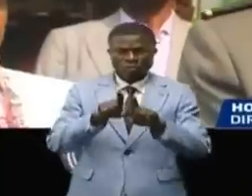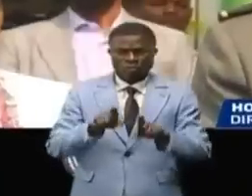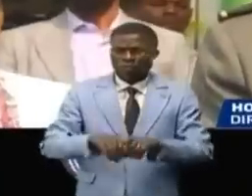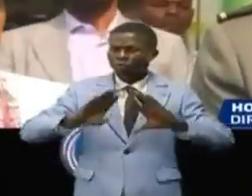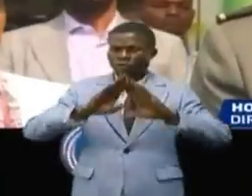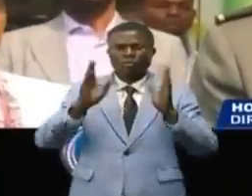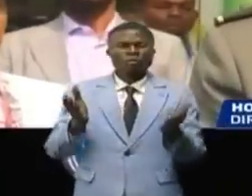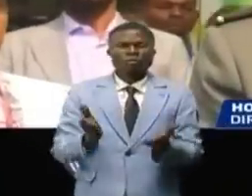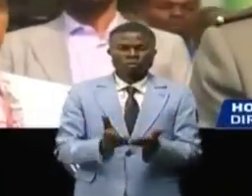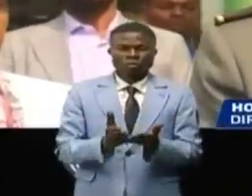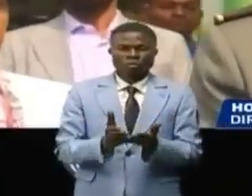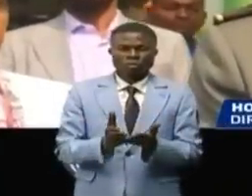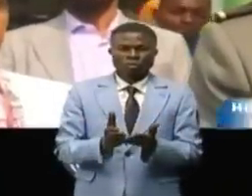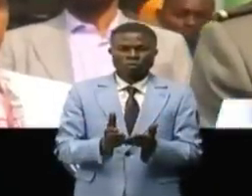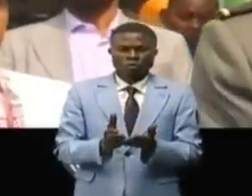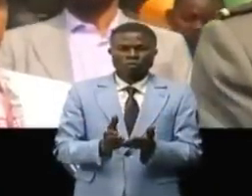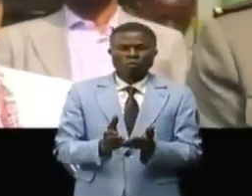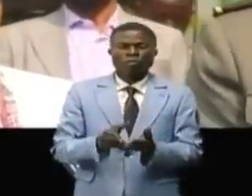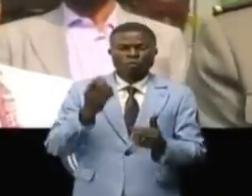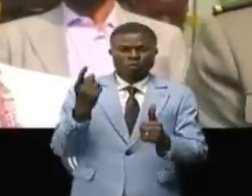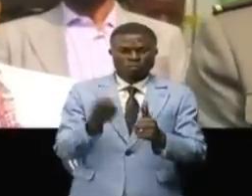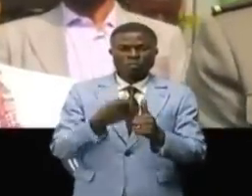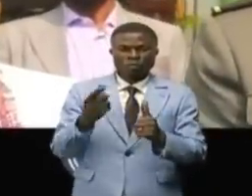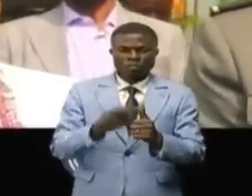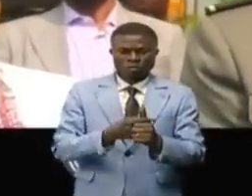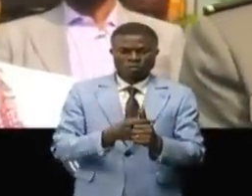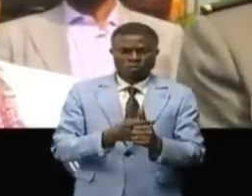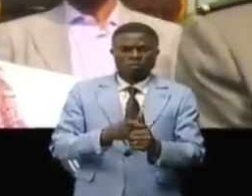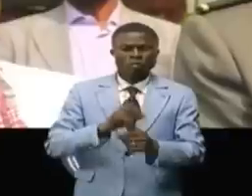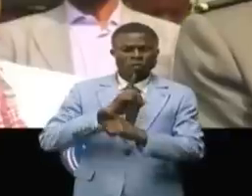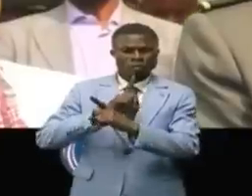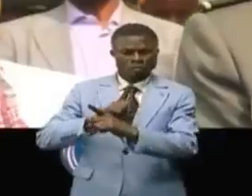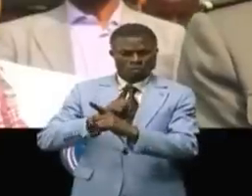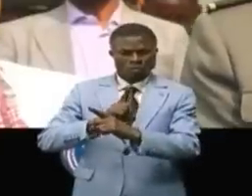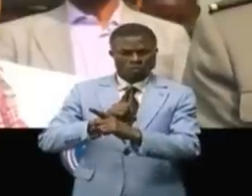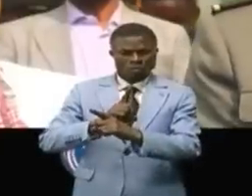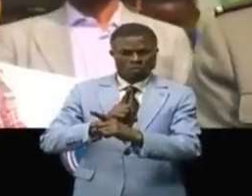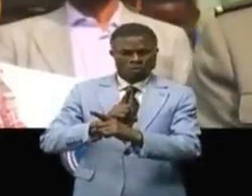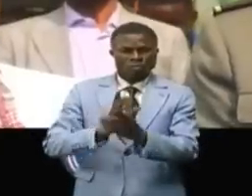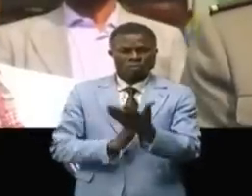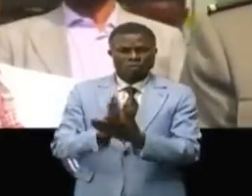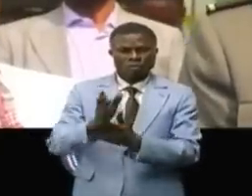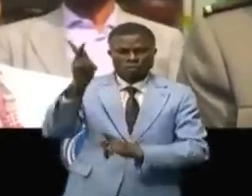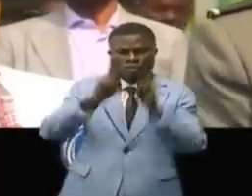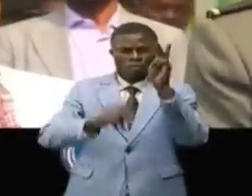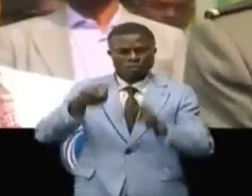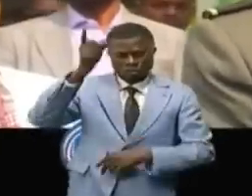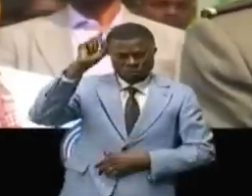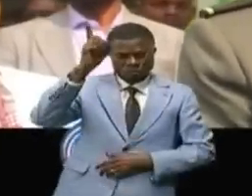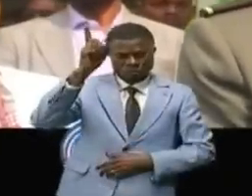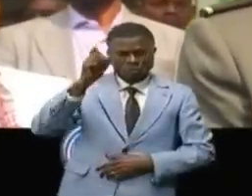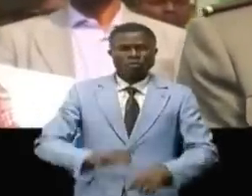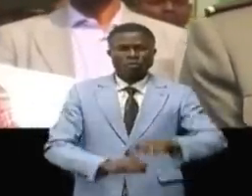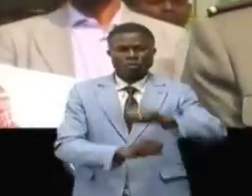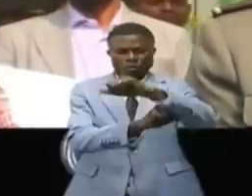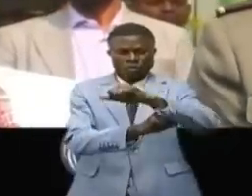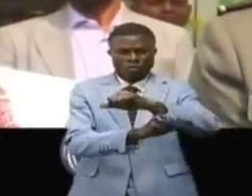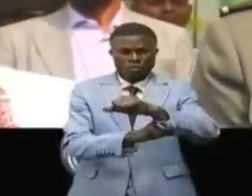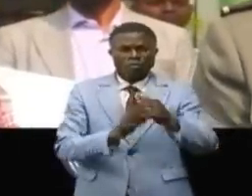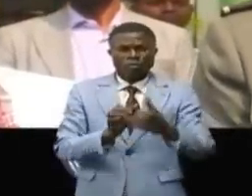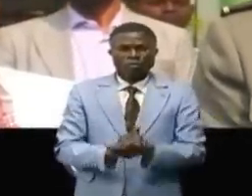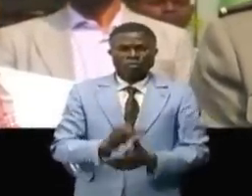pour continuer premièrement à garder son mot d'ordre le peuple d'abord d'autres termes le